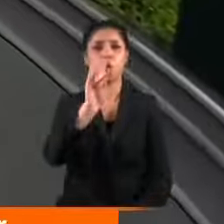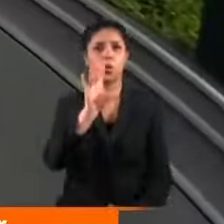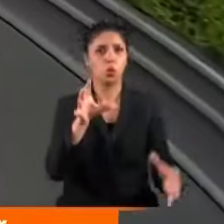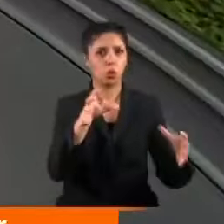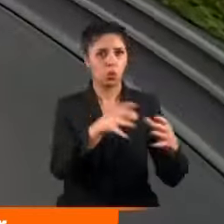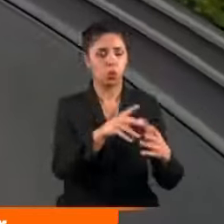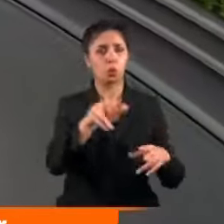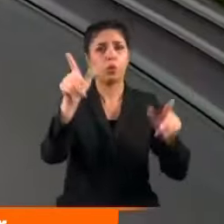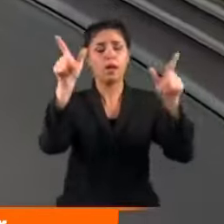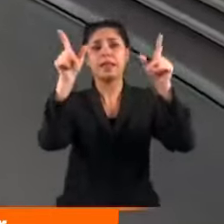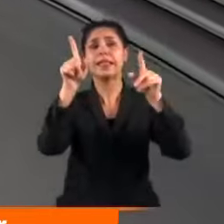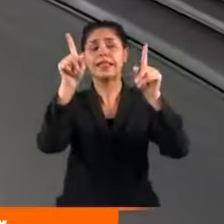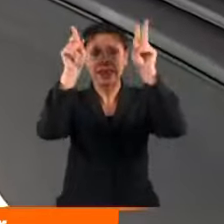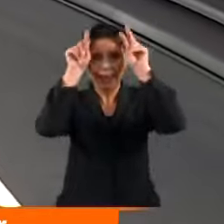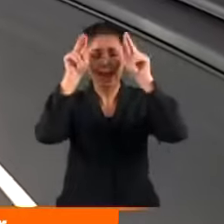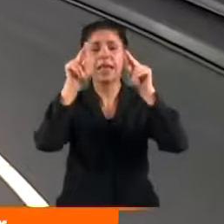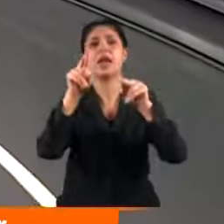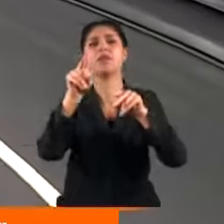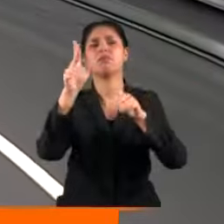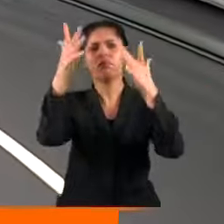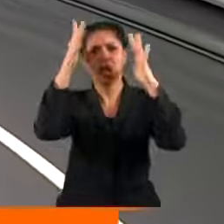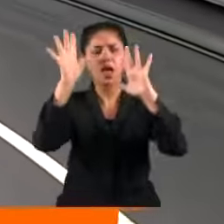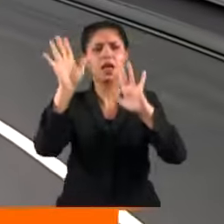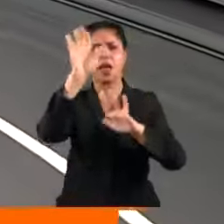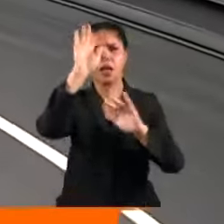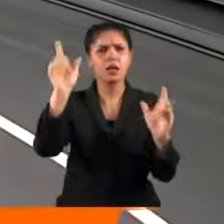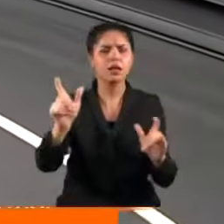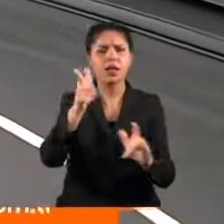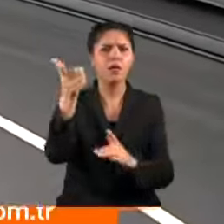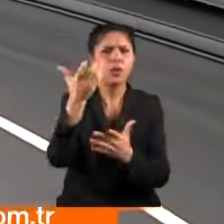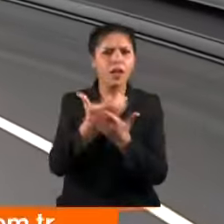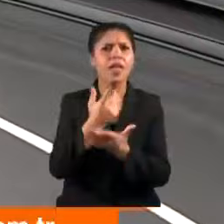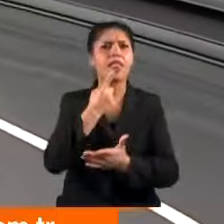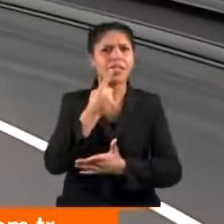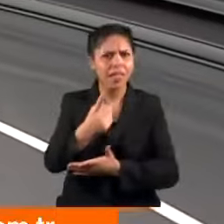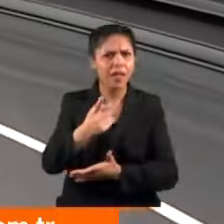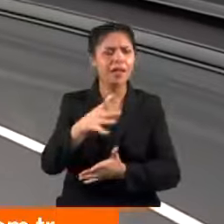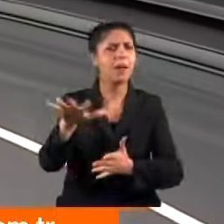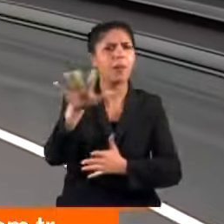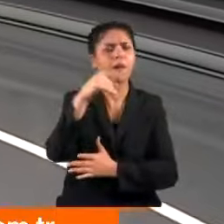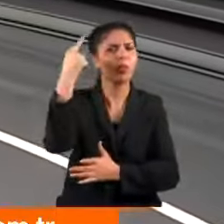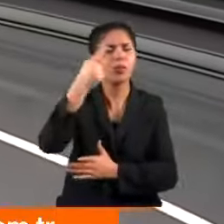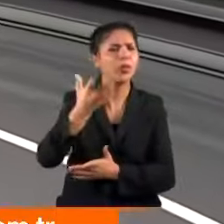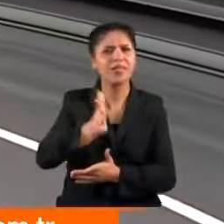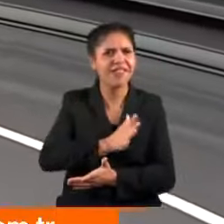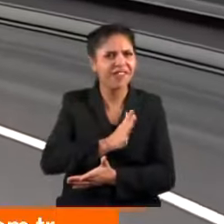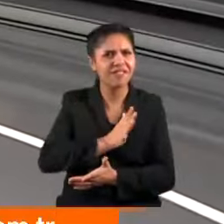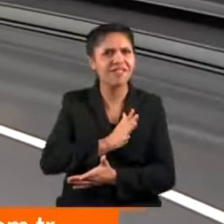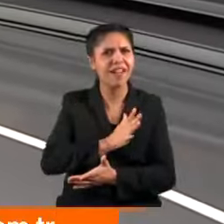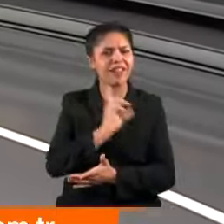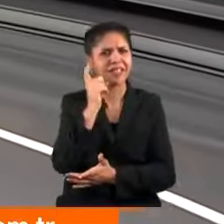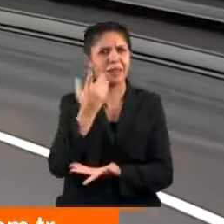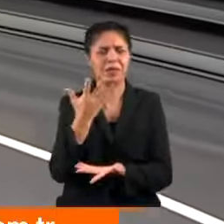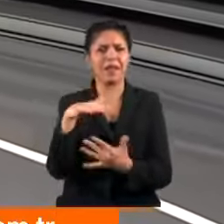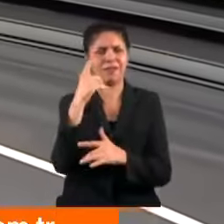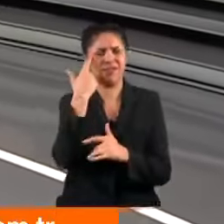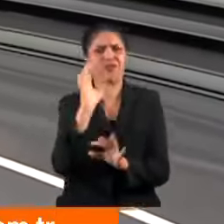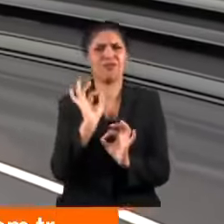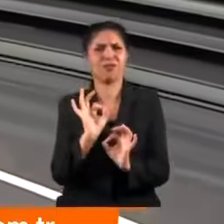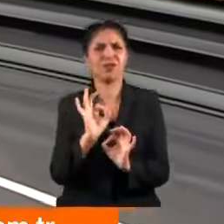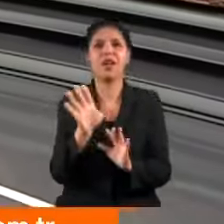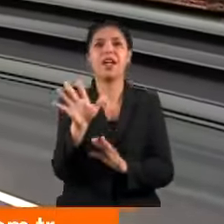Kurt sürüleri, tilkiler, geyikler bunların hepsi İstanbul'da kayda geçti desem acaba ne düşünürsünüz? Tahmin edebiliyorum, şaşırtıcı olsa